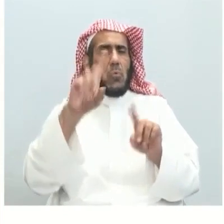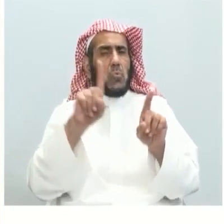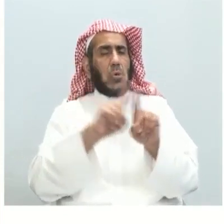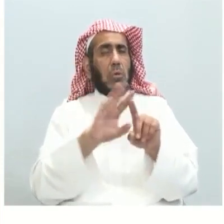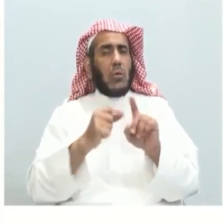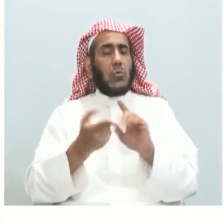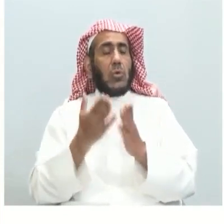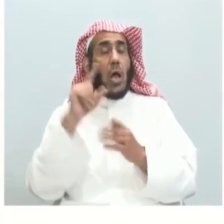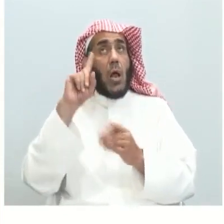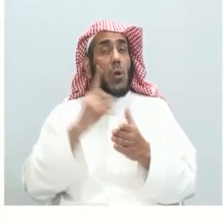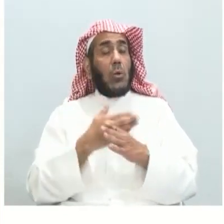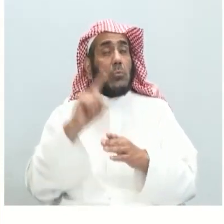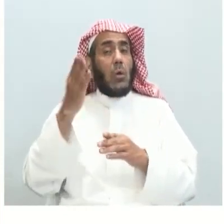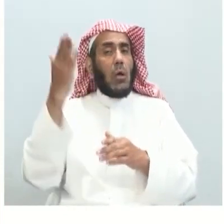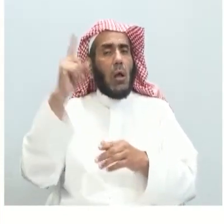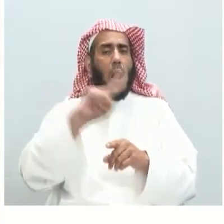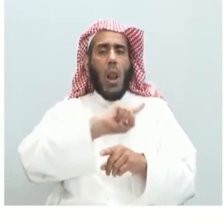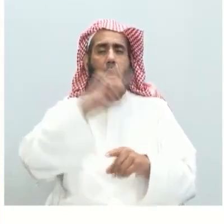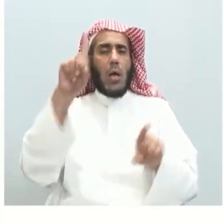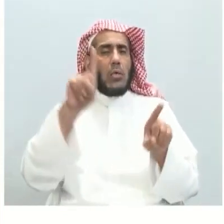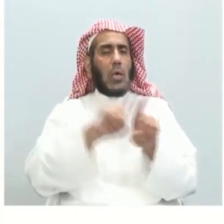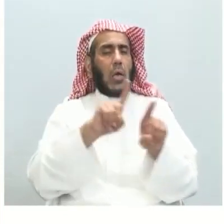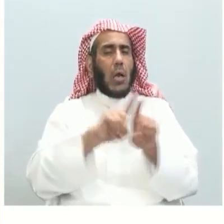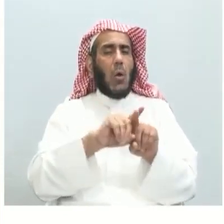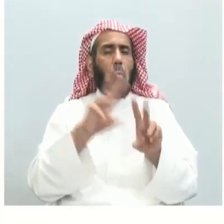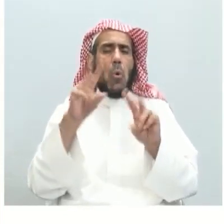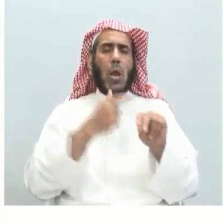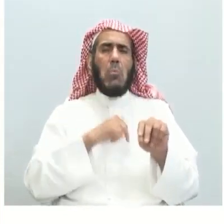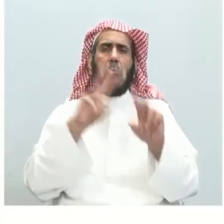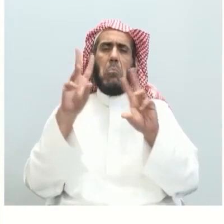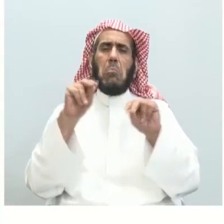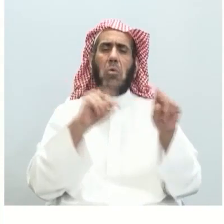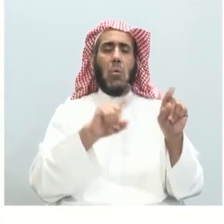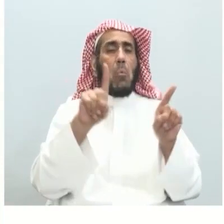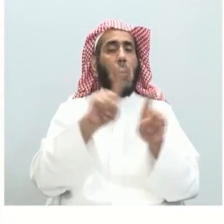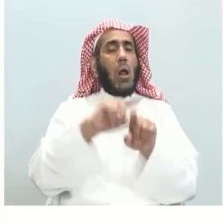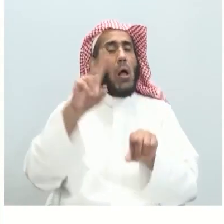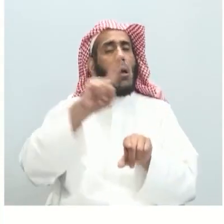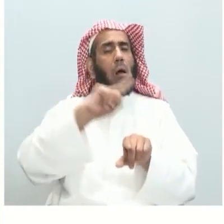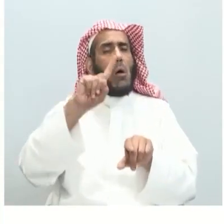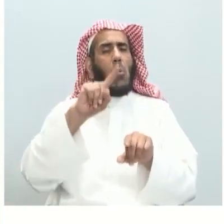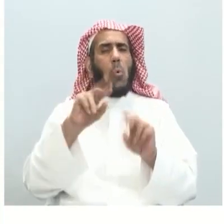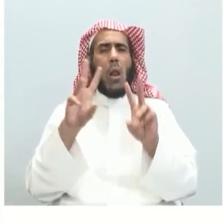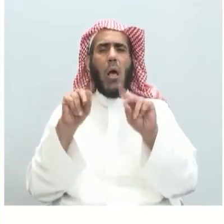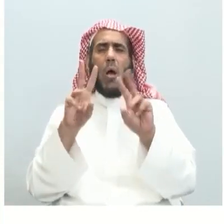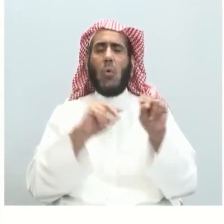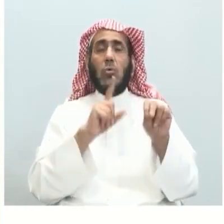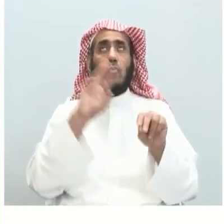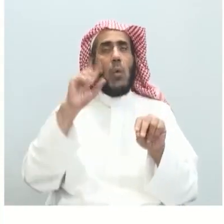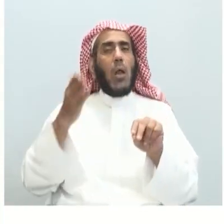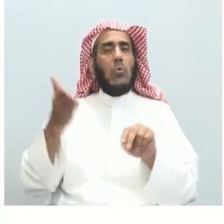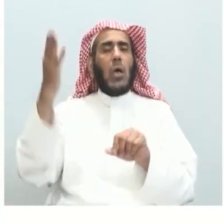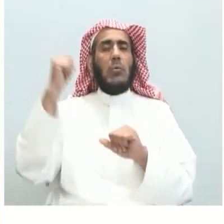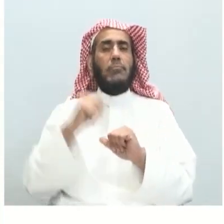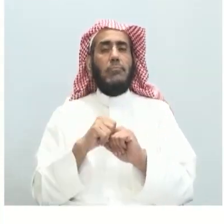لانه سبحانه وتعالى لا شريك له ولا سمي له ولا ند له ولا كفا له سبحانه